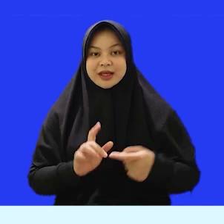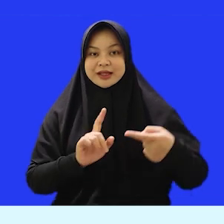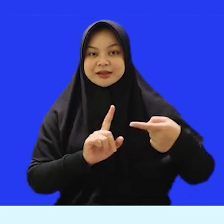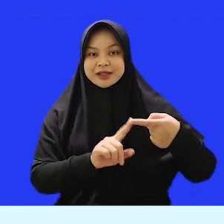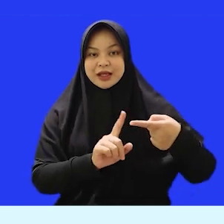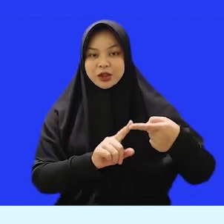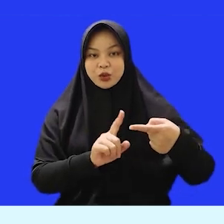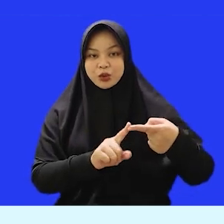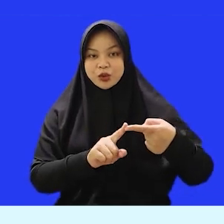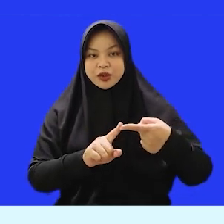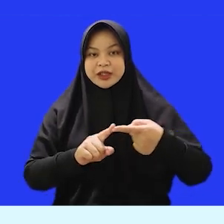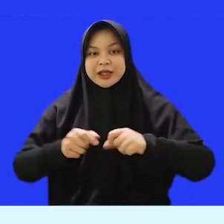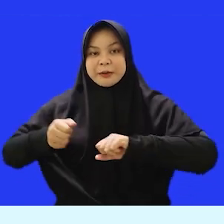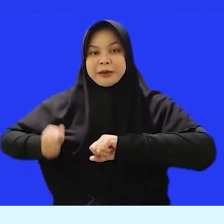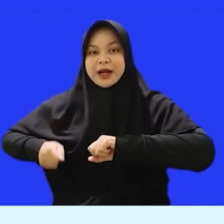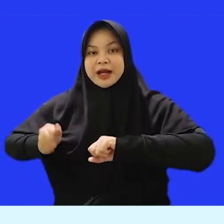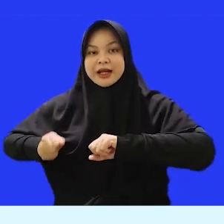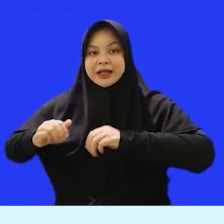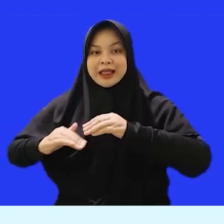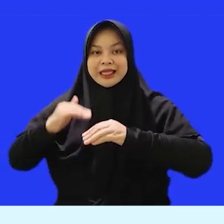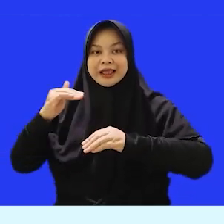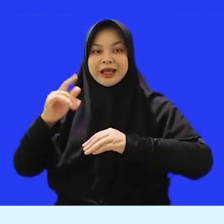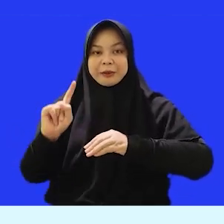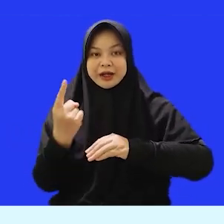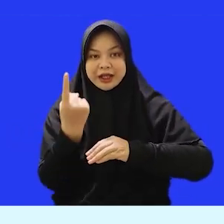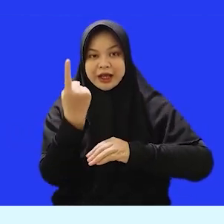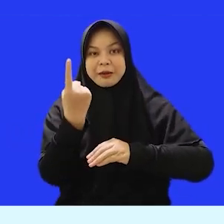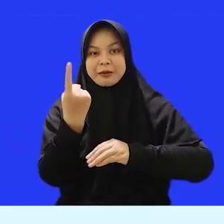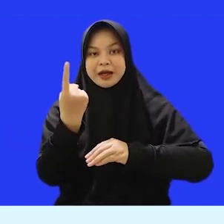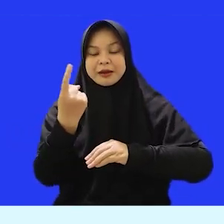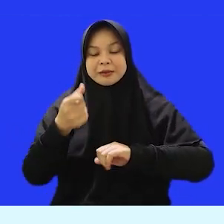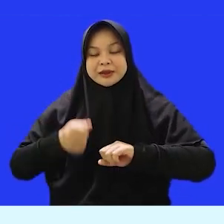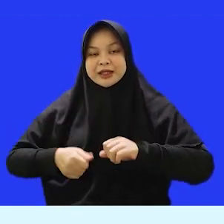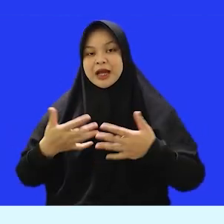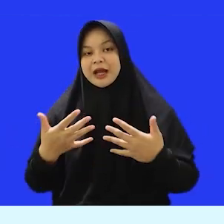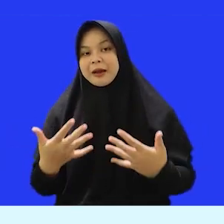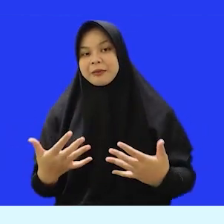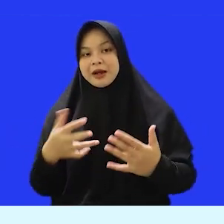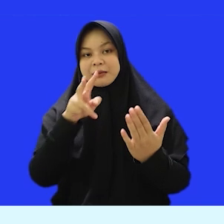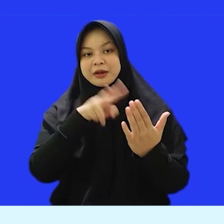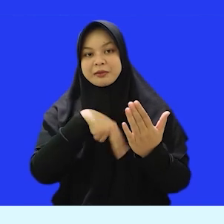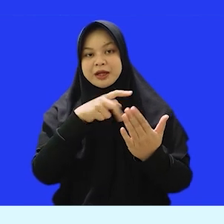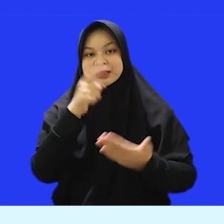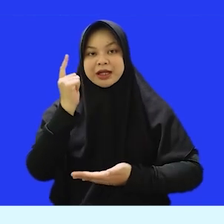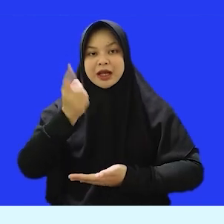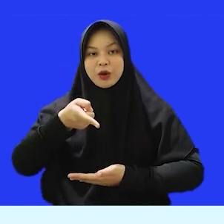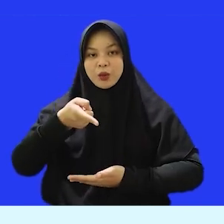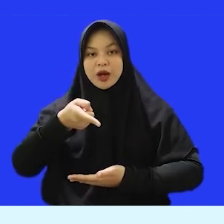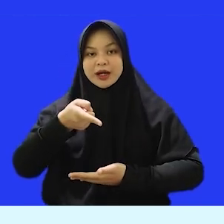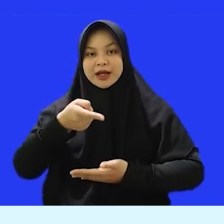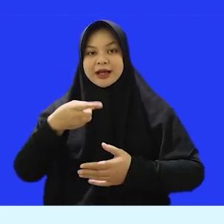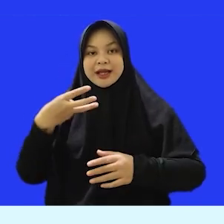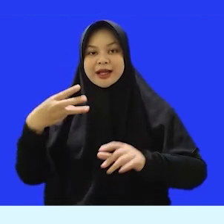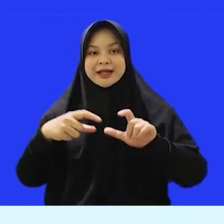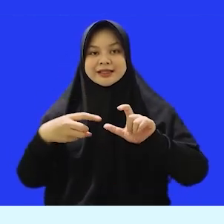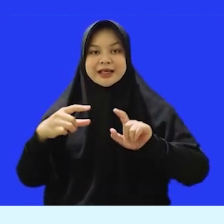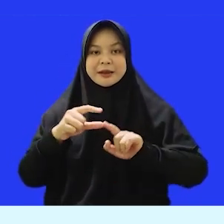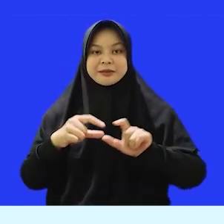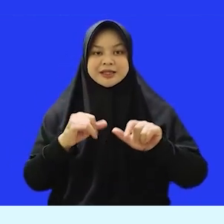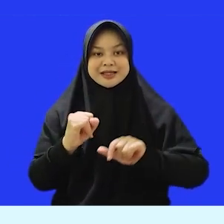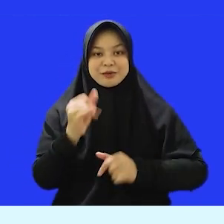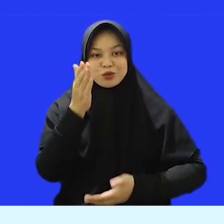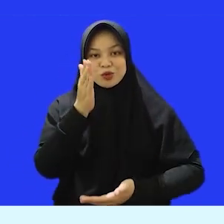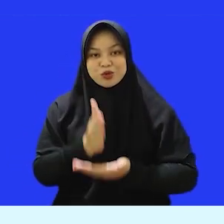1. Pada pengadilan tingkat pertama, tahapan persidangan adalah pembacaan dakwaan, eksepsi, putusan